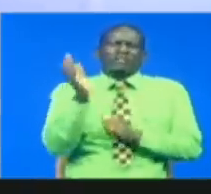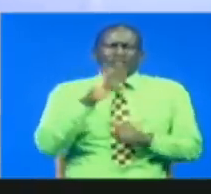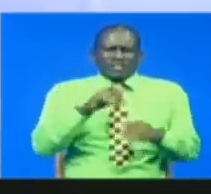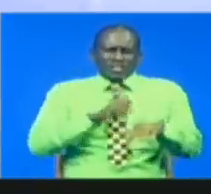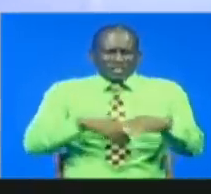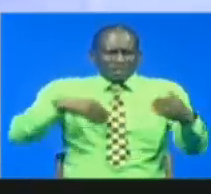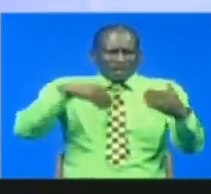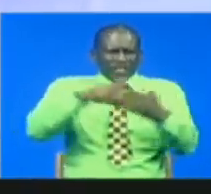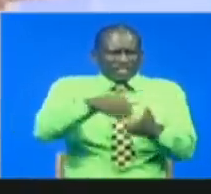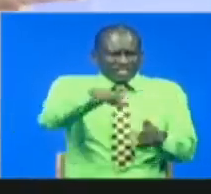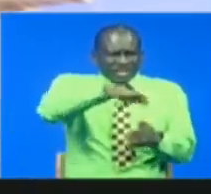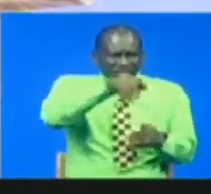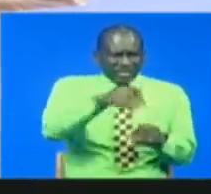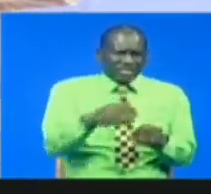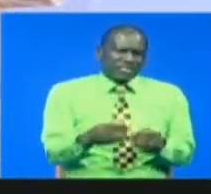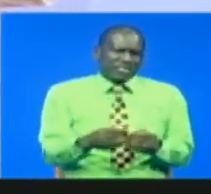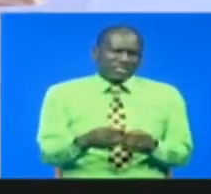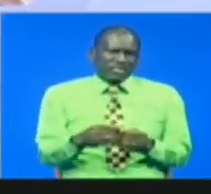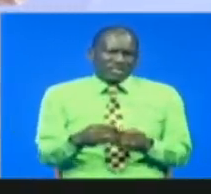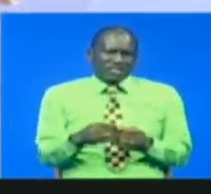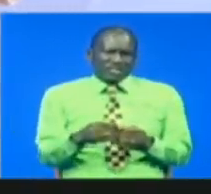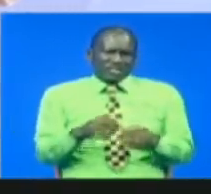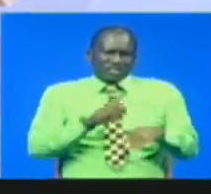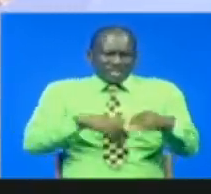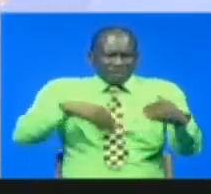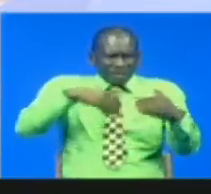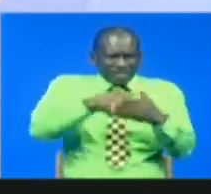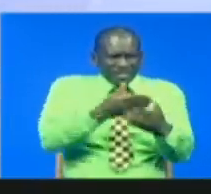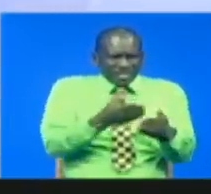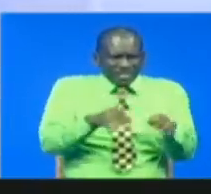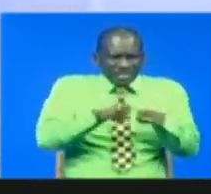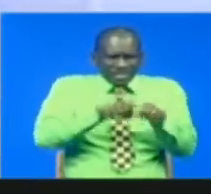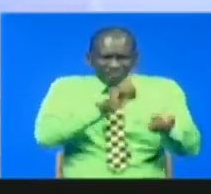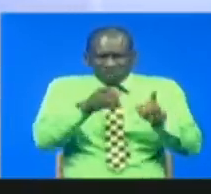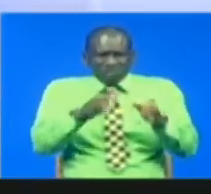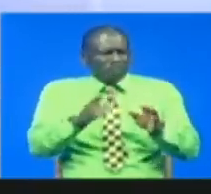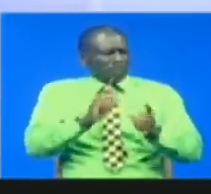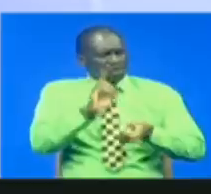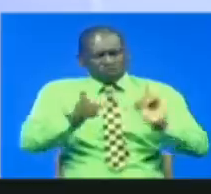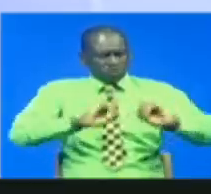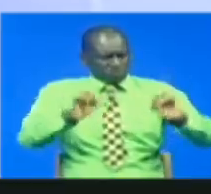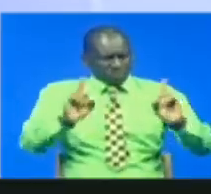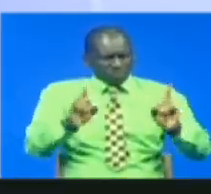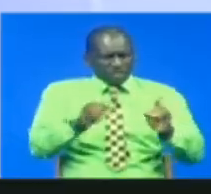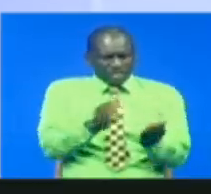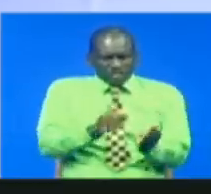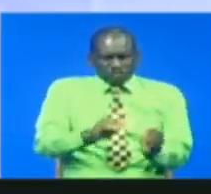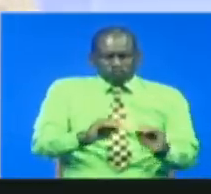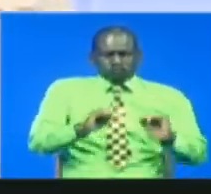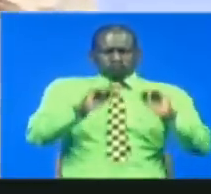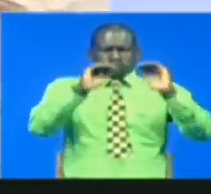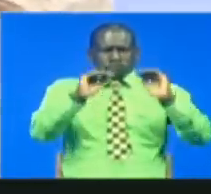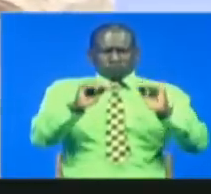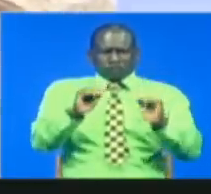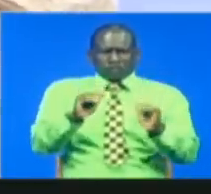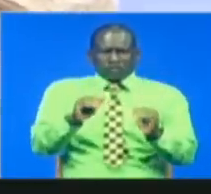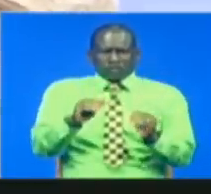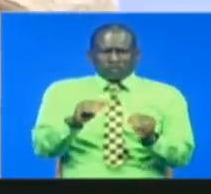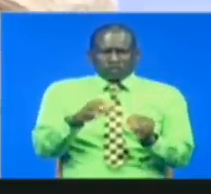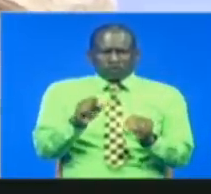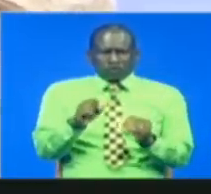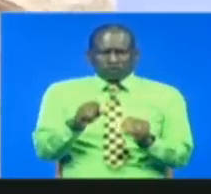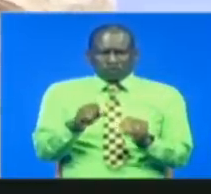hapa, wengi walifikiria hapa hapa inaonekana iko na toroka. Mtu alifikiri nimetoroka hapa. Hapa mahali pameinuka kidogo sio kama ndio roka. Picha kwanza mwanzo